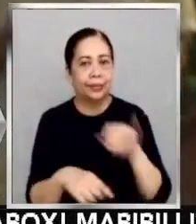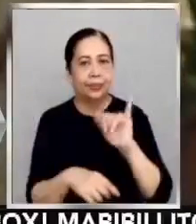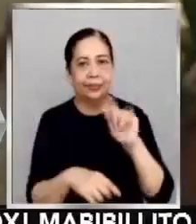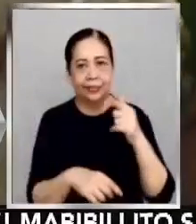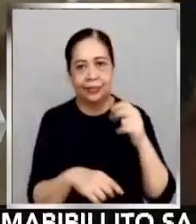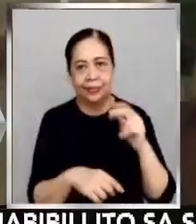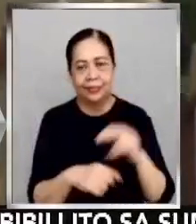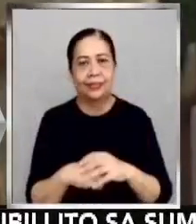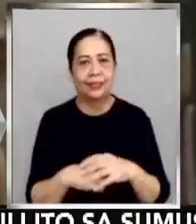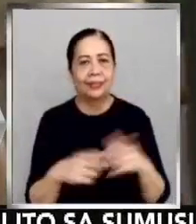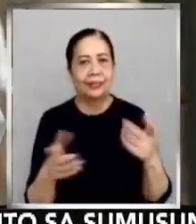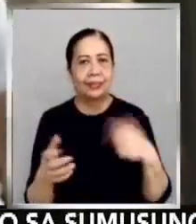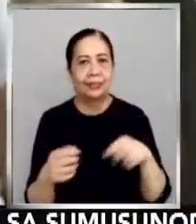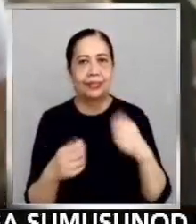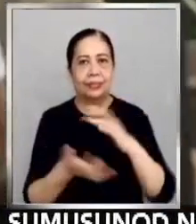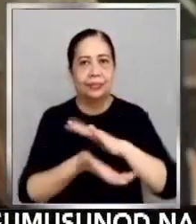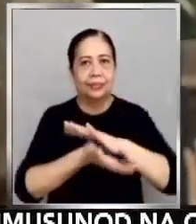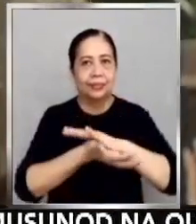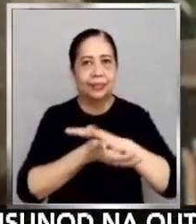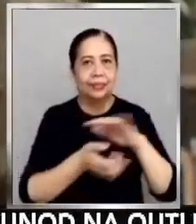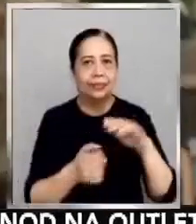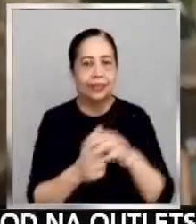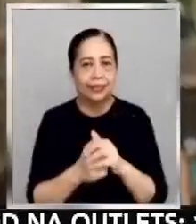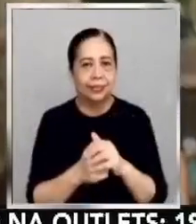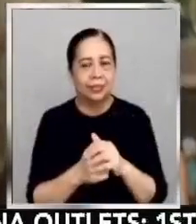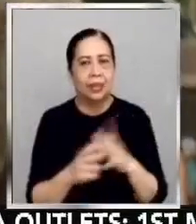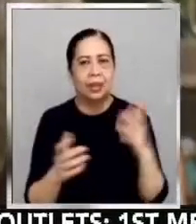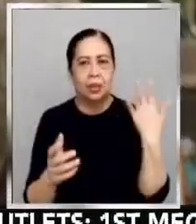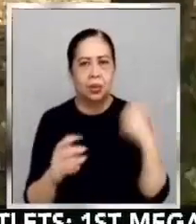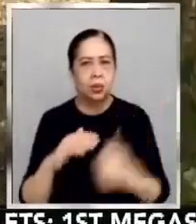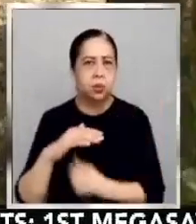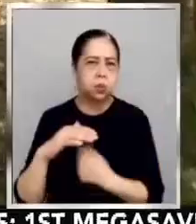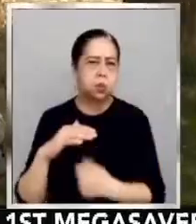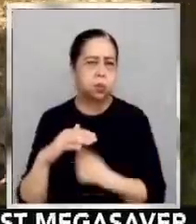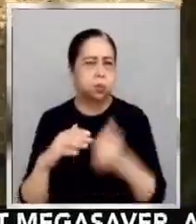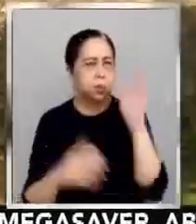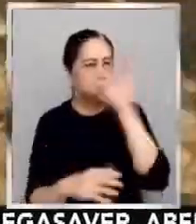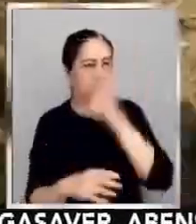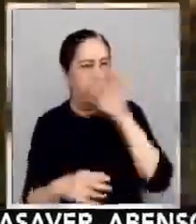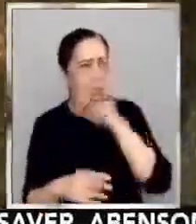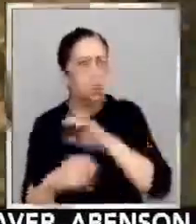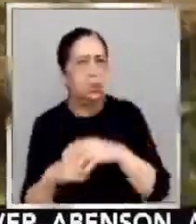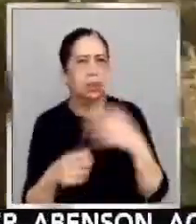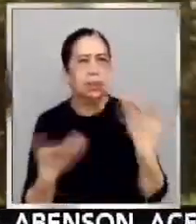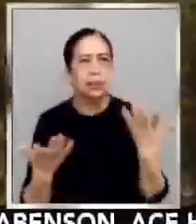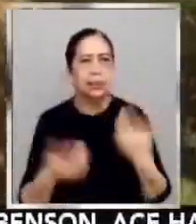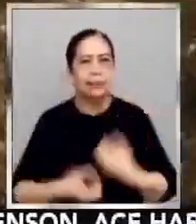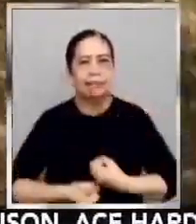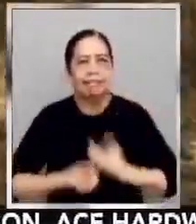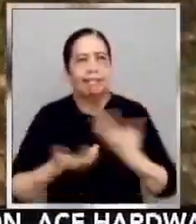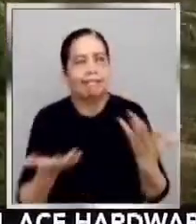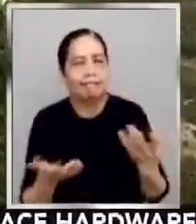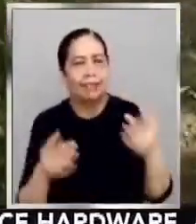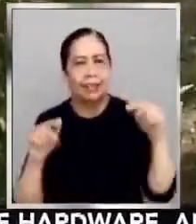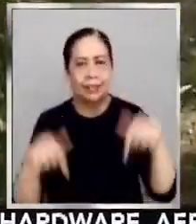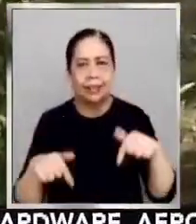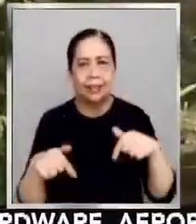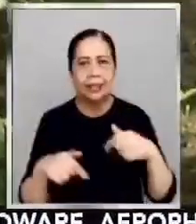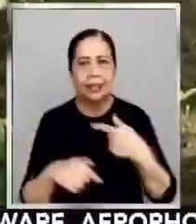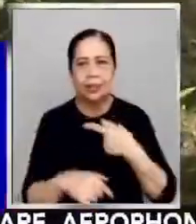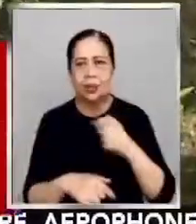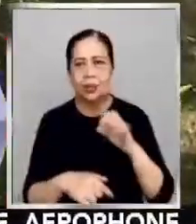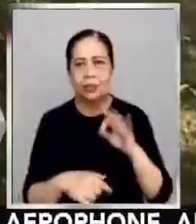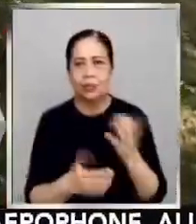sa pandemya na matagal tayong nakakulong sa loob ng bahay, so naghahanap tayo ng outlet ba. And this golf ay